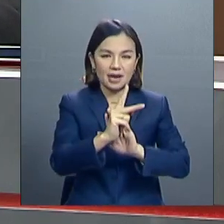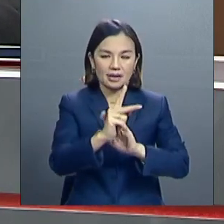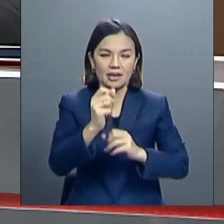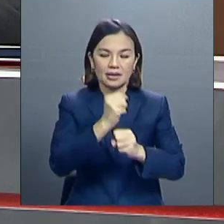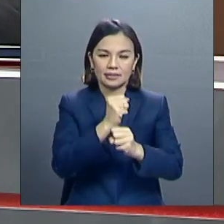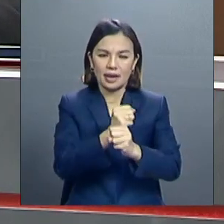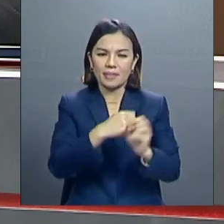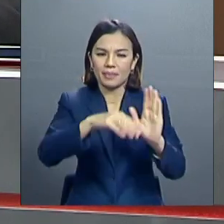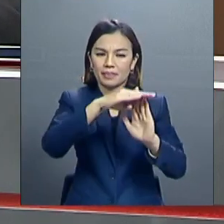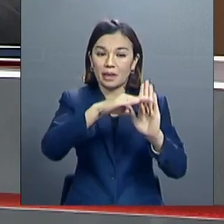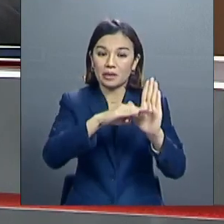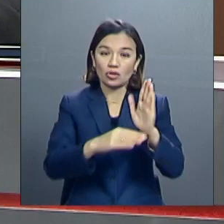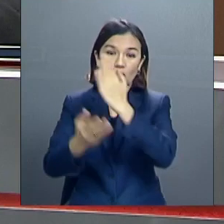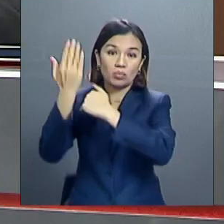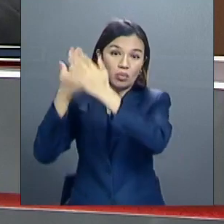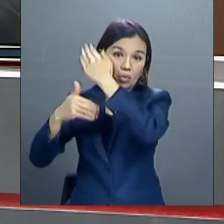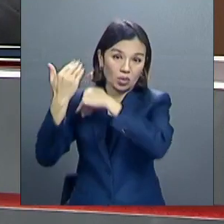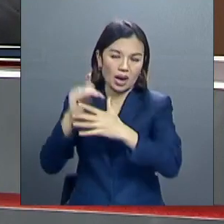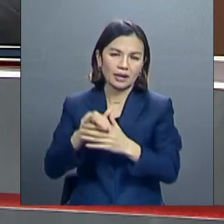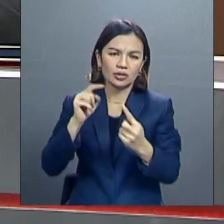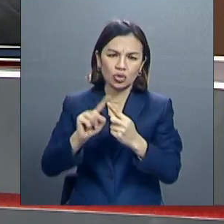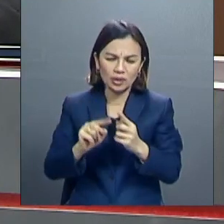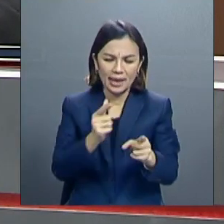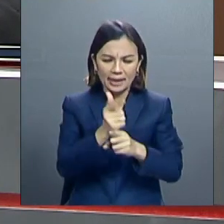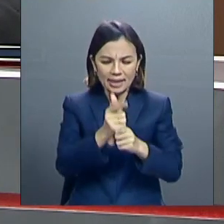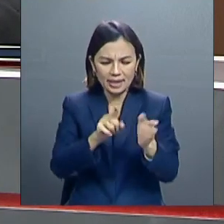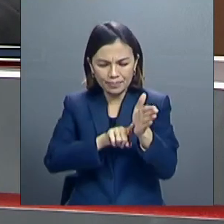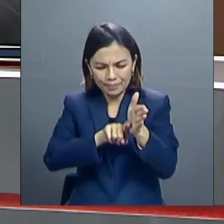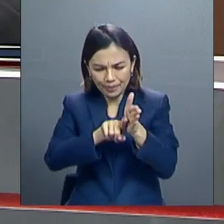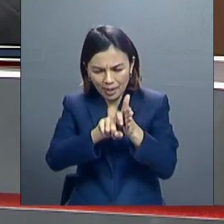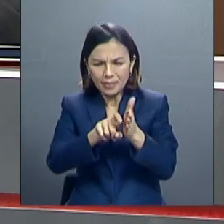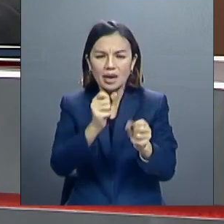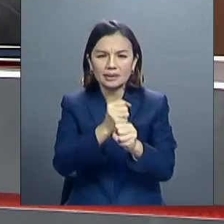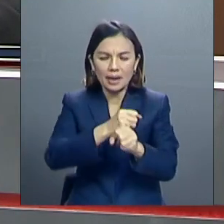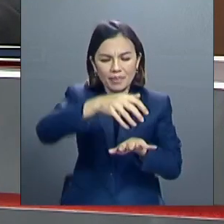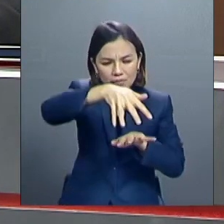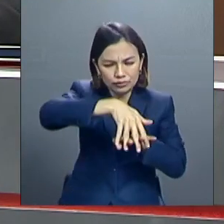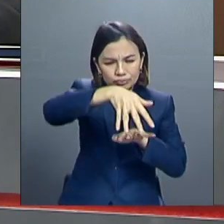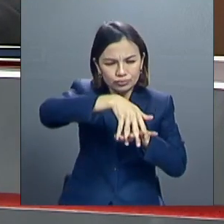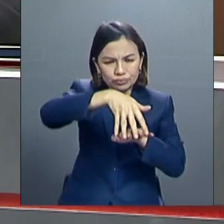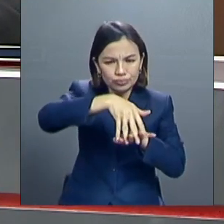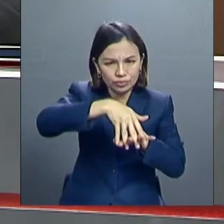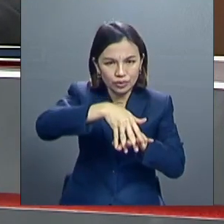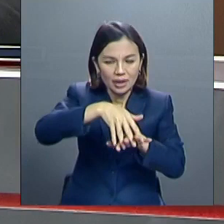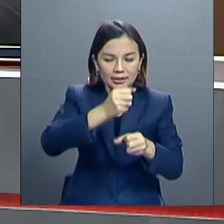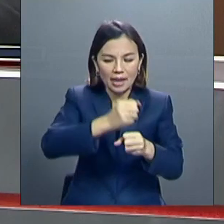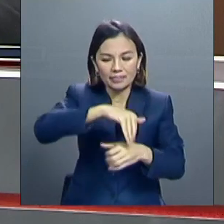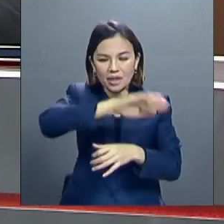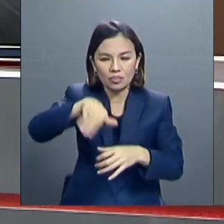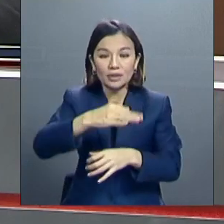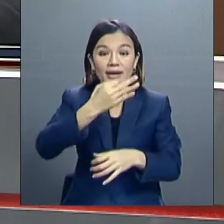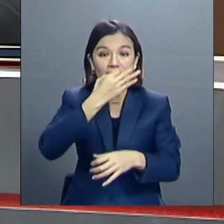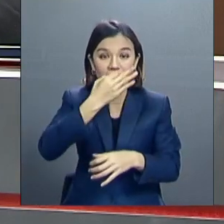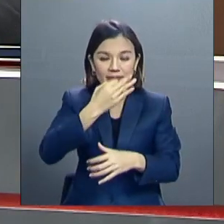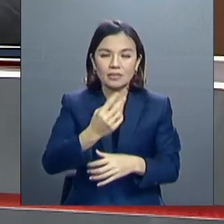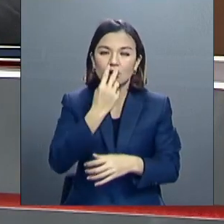ธีดั้งเดิมทุกขั้นตอนนะคะตั้งแต่การเลี้ยงหม่อนทำเส้นได้แล้วก็ทอผ้าไหมเพื่อสร้างงานสร้างรายได้กับกลุ่มแม่บ้านในพื้นที่ติ